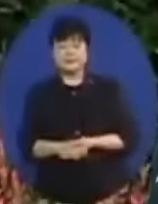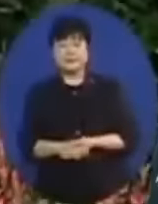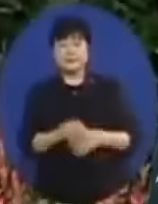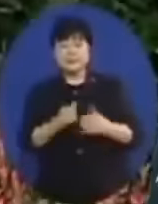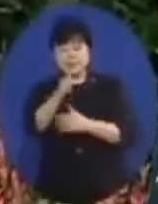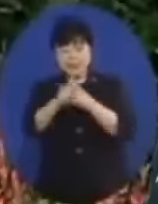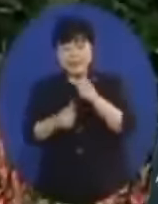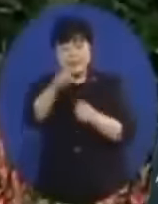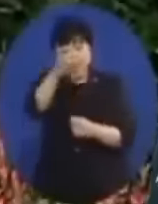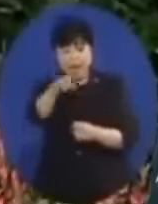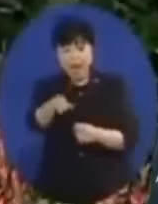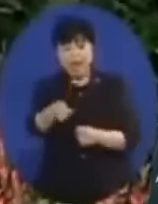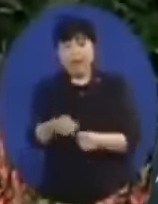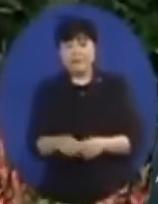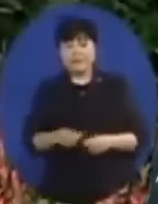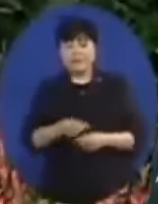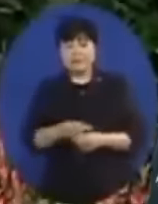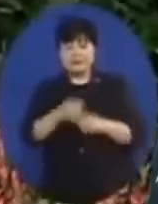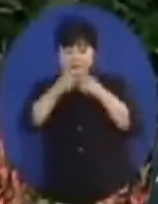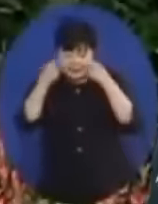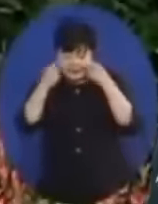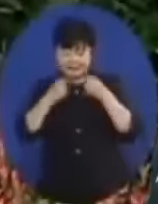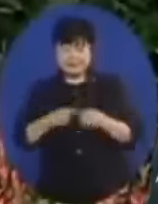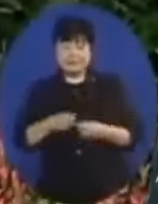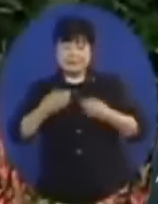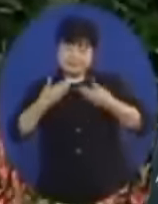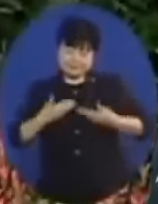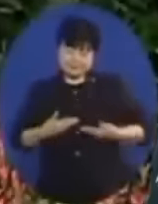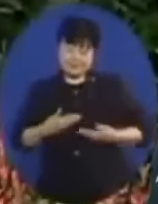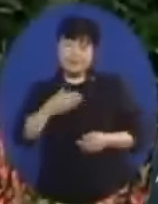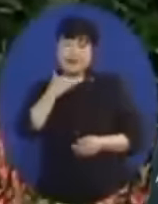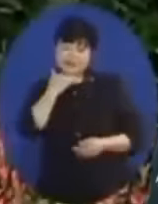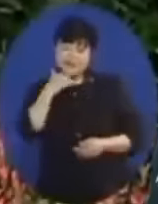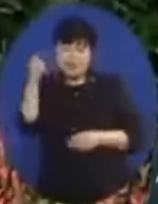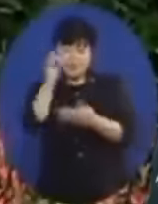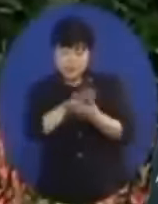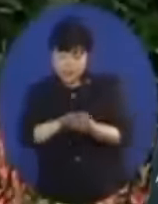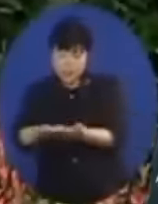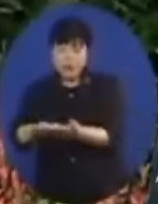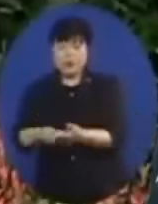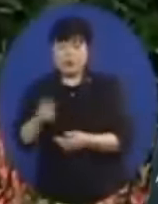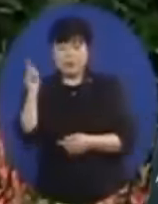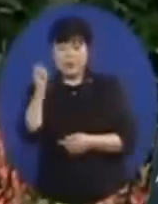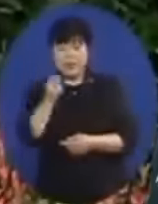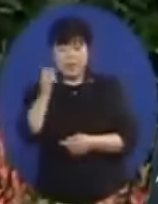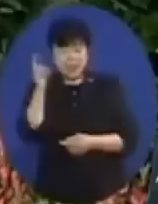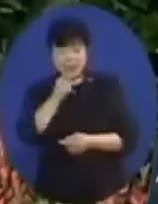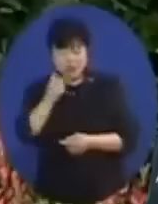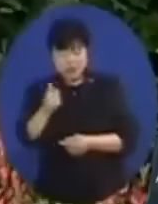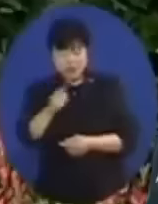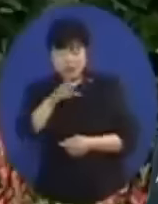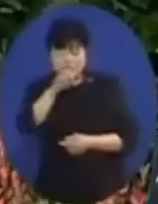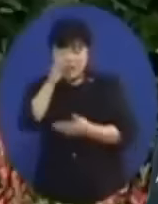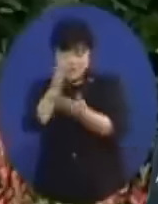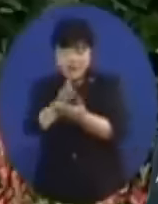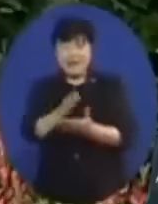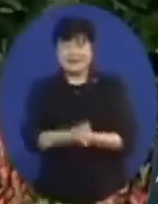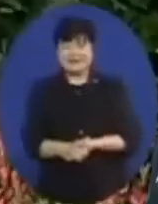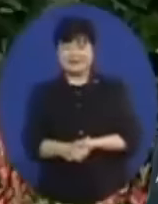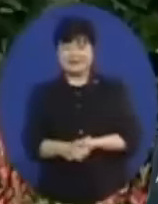그러므로 하나님 앞에 잠잠하고 참고 기다리라. 자기 길이 형통하며 악한 꾀를 이루는 자 때문에 불평하지 말라고 했는